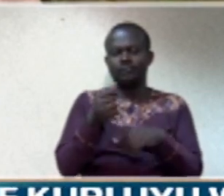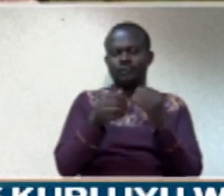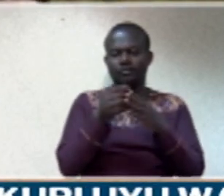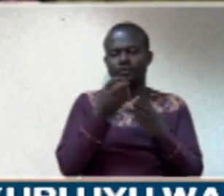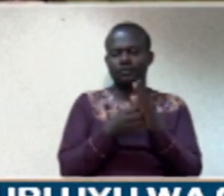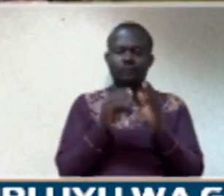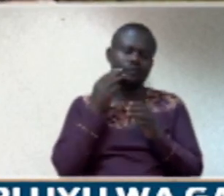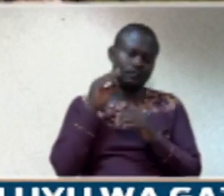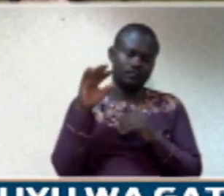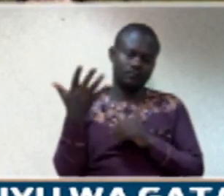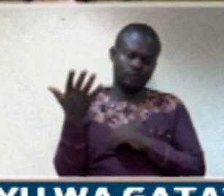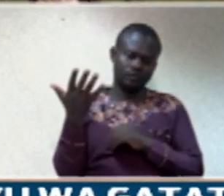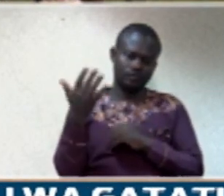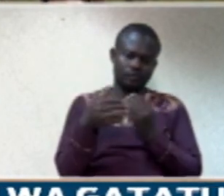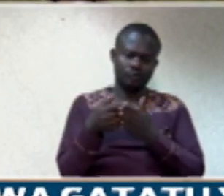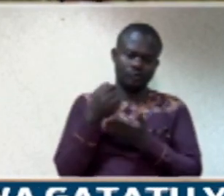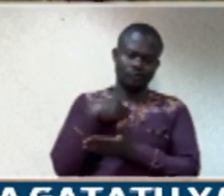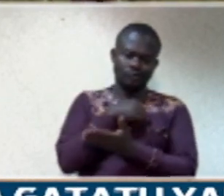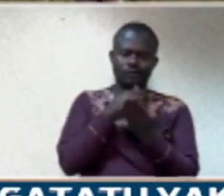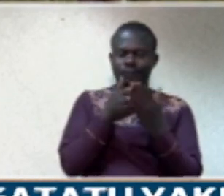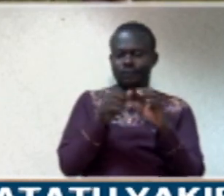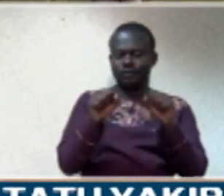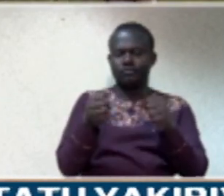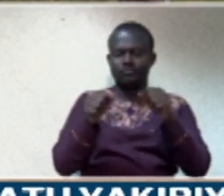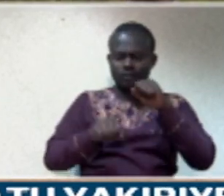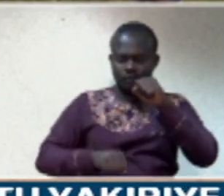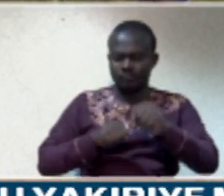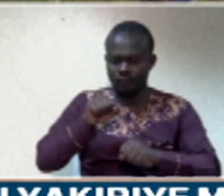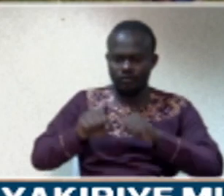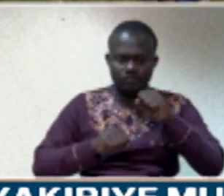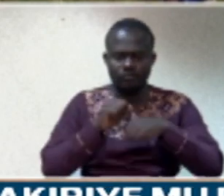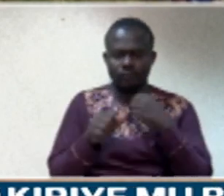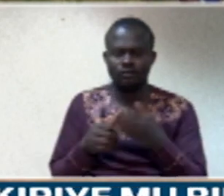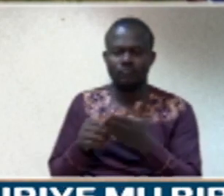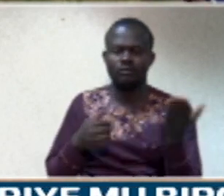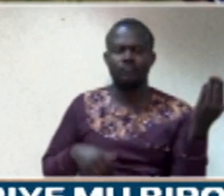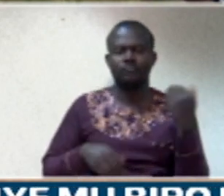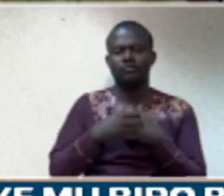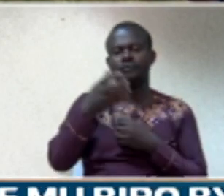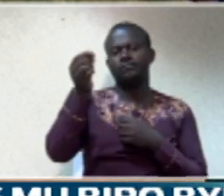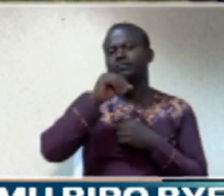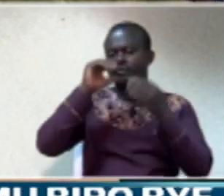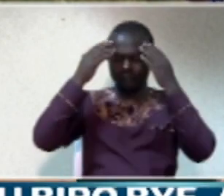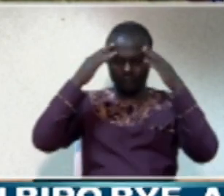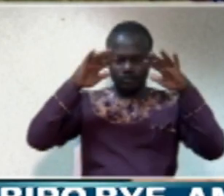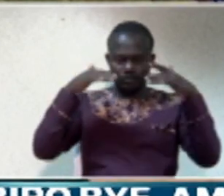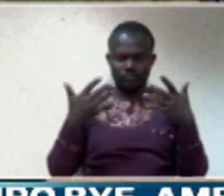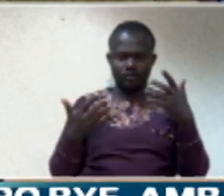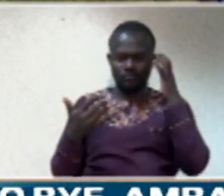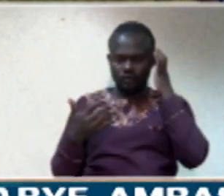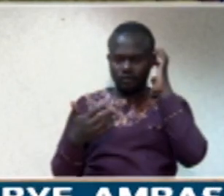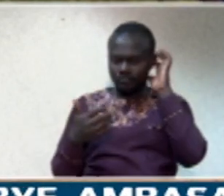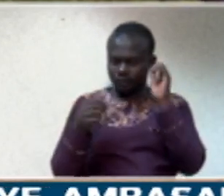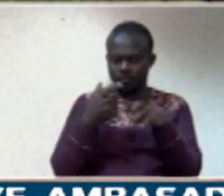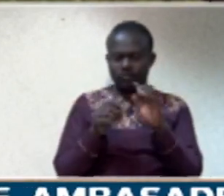nka 5,000,000. Hari ubwo bafatanaga amagare nk'abijugunya hasi nkigendera ibyo bikagenda simenye nirengera. Ariko ubu